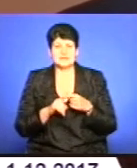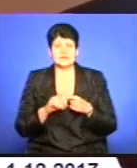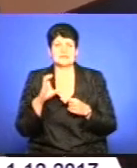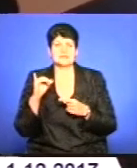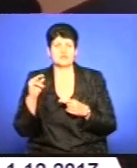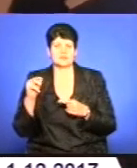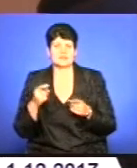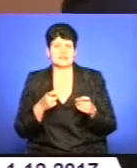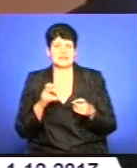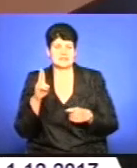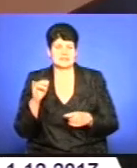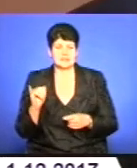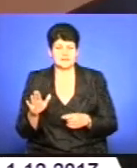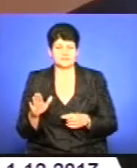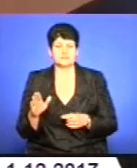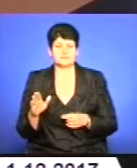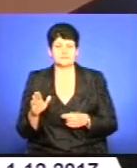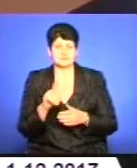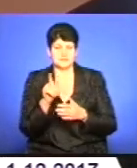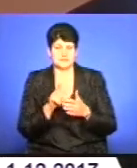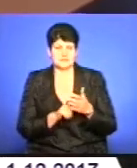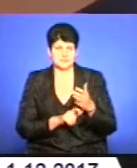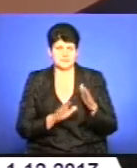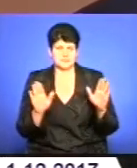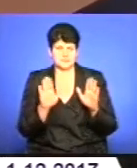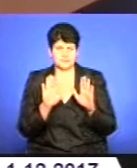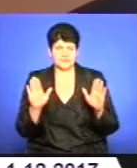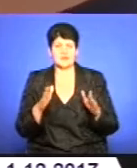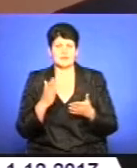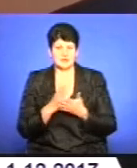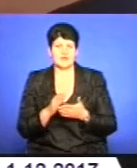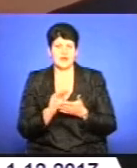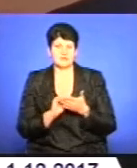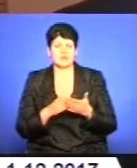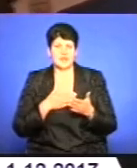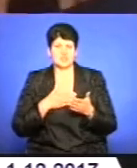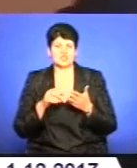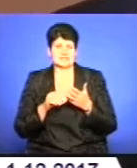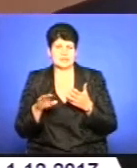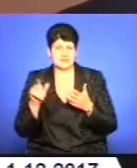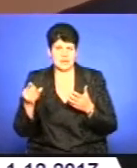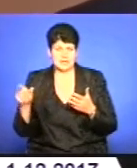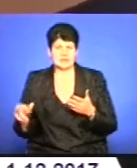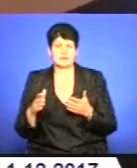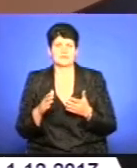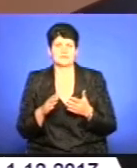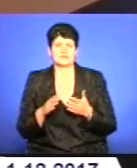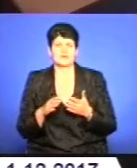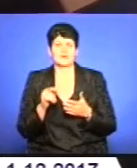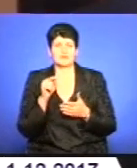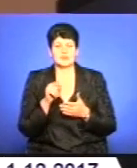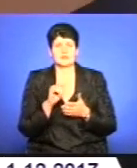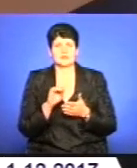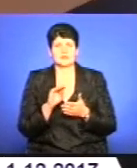січових стрільців. Пісні січових стрільців, автором якої є і наші земляки, і не лише наші земляки, вони